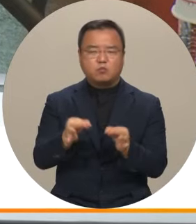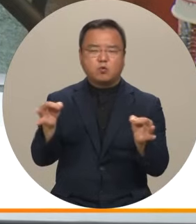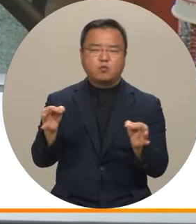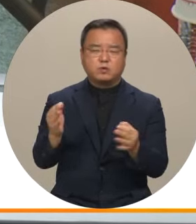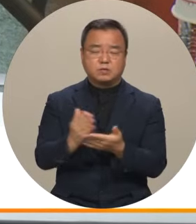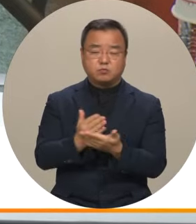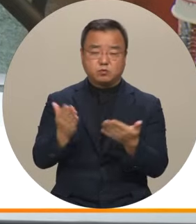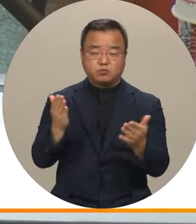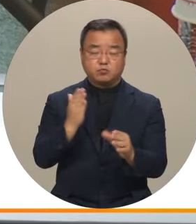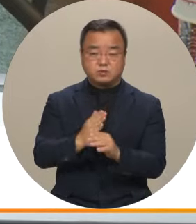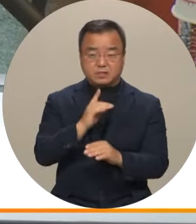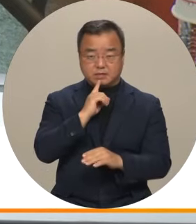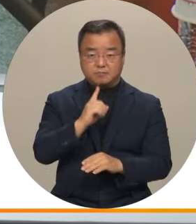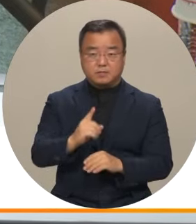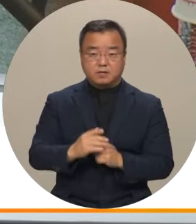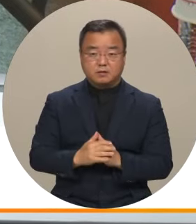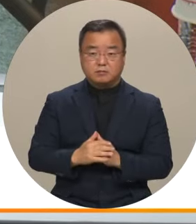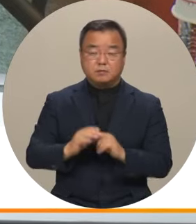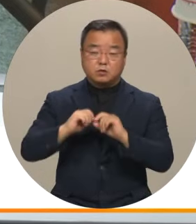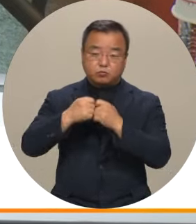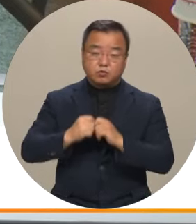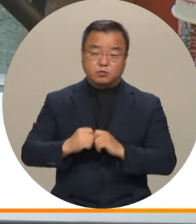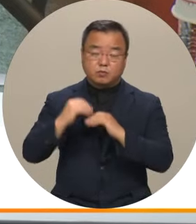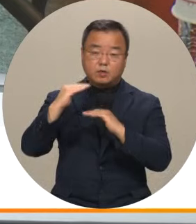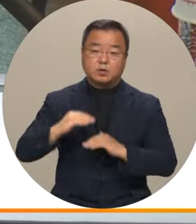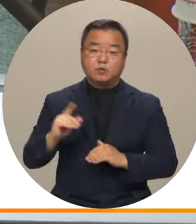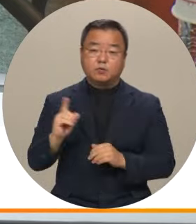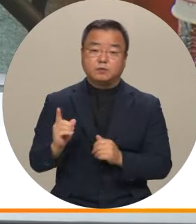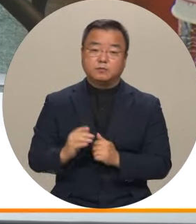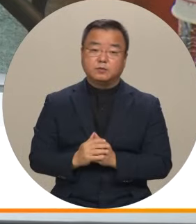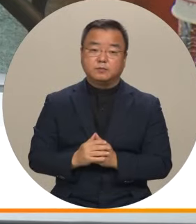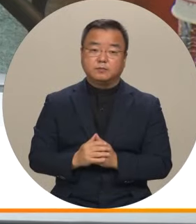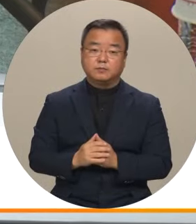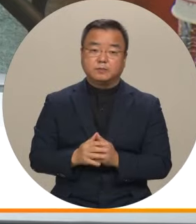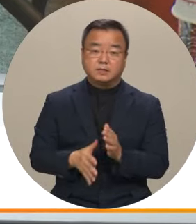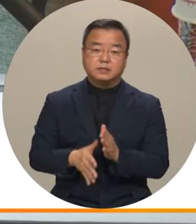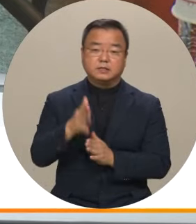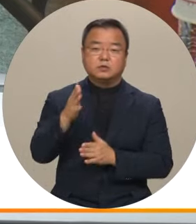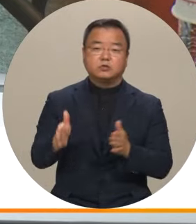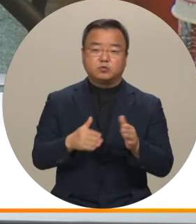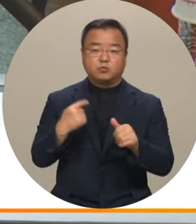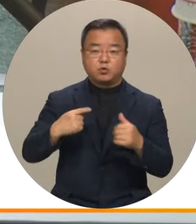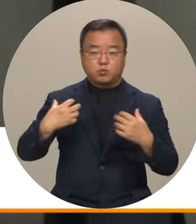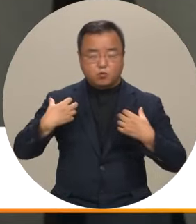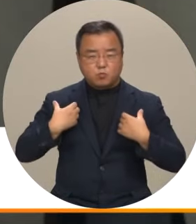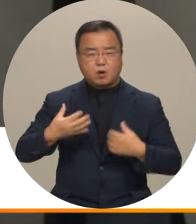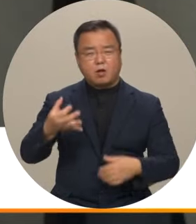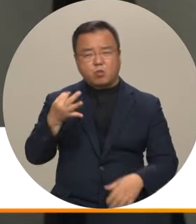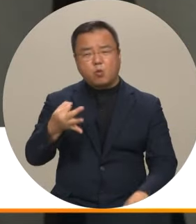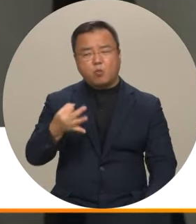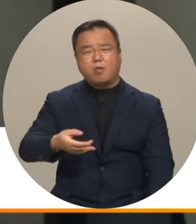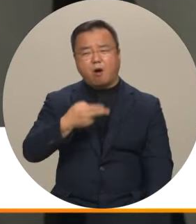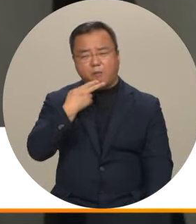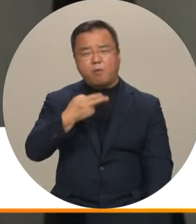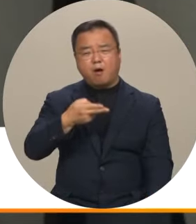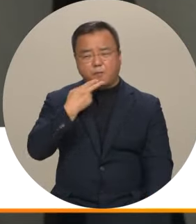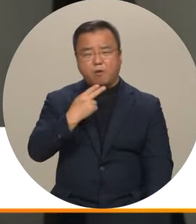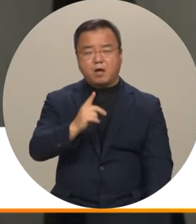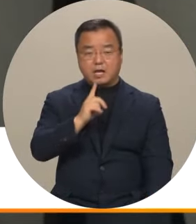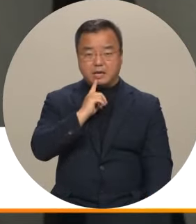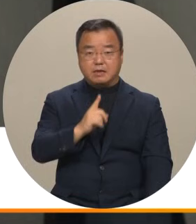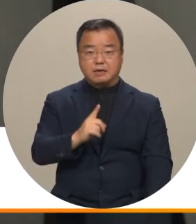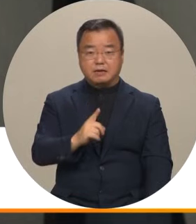의견을 말씀하셨습니다 이건 구체적으로 어떤 내용일까요 예 시도 교육청은 항상 돈이 없다 그럽니다네 아 물론